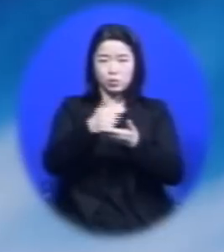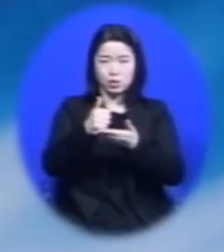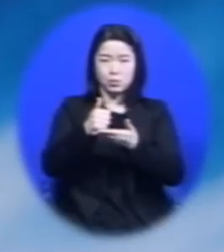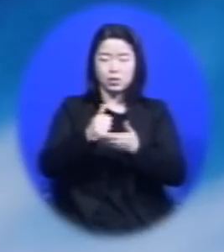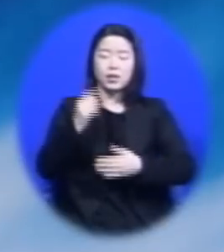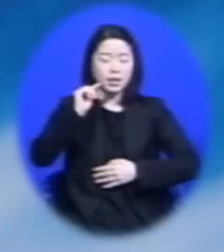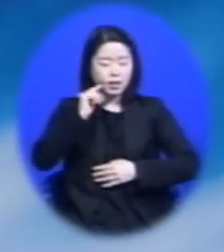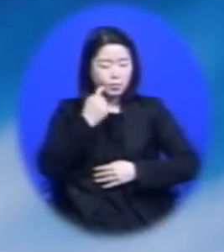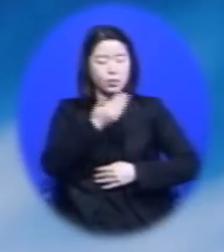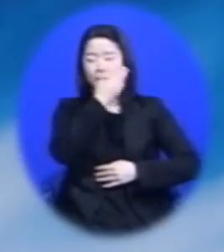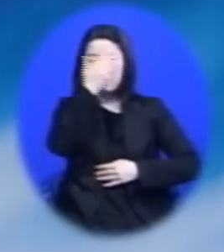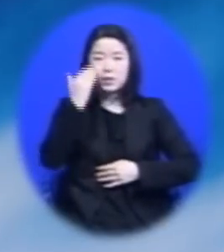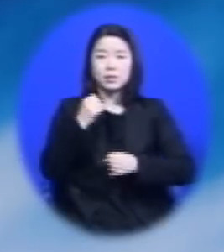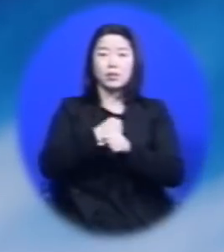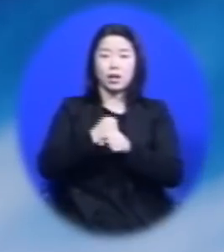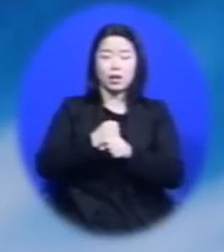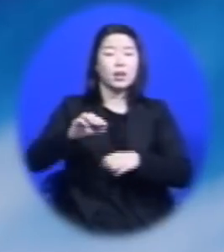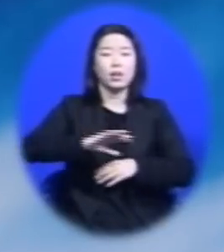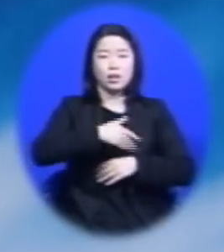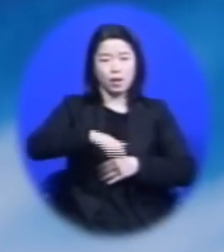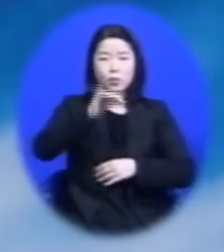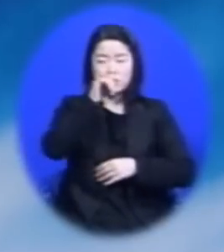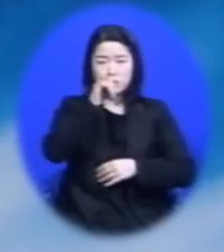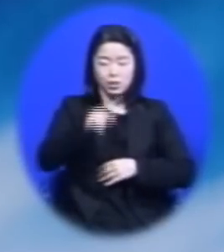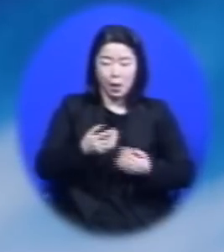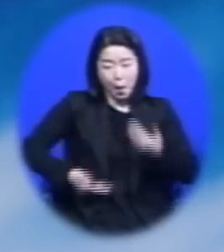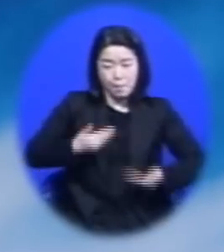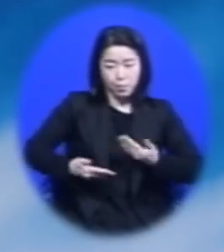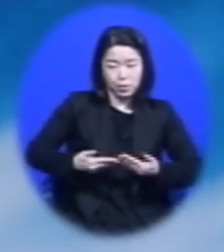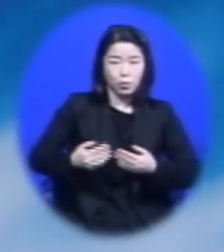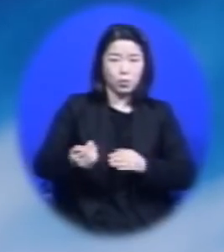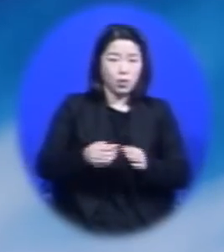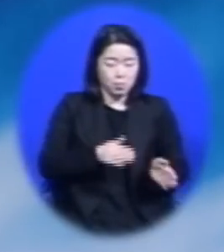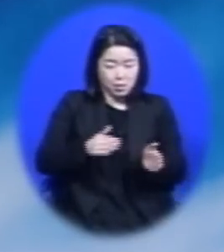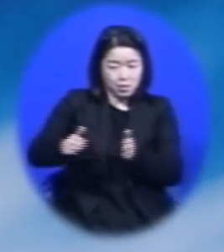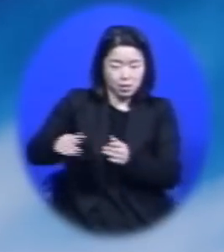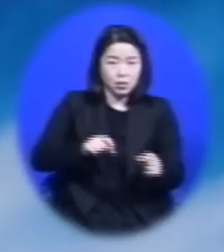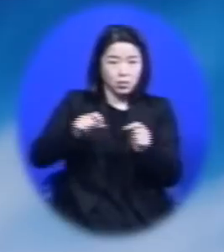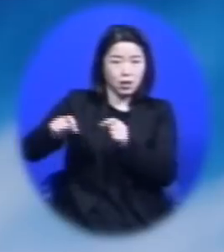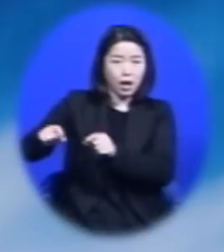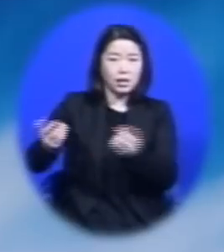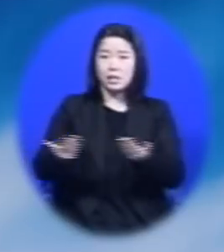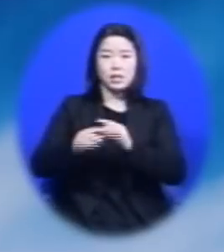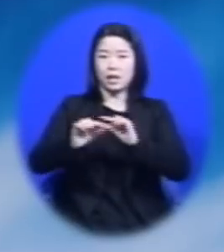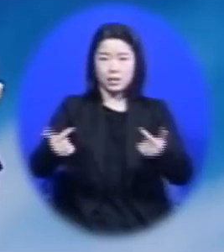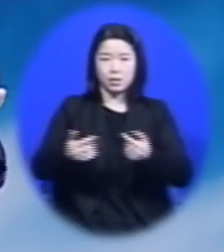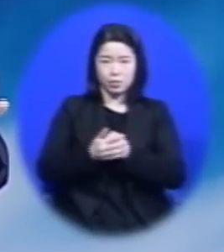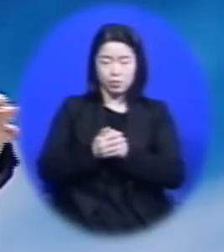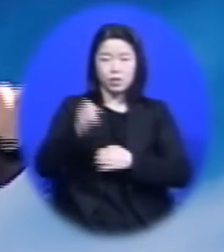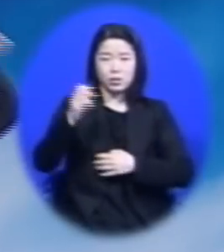단장해 가고 계십니다 이게 바쁘다고 해서 뒤로 물릴 일입니까 그리고